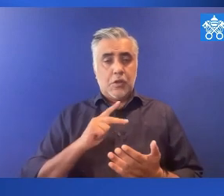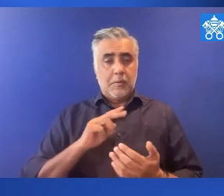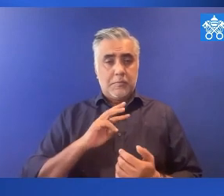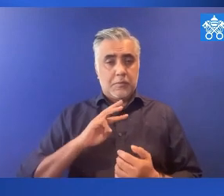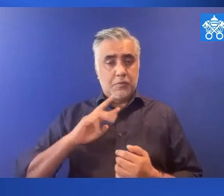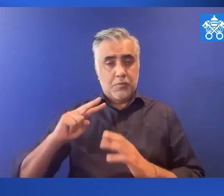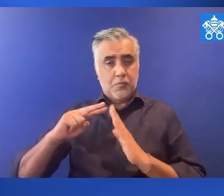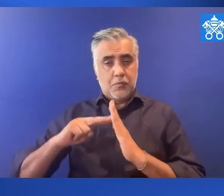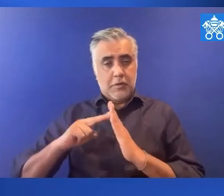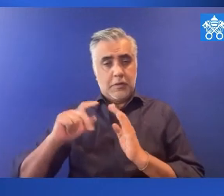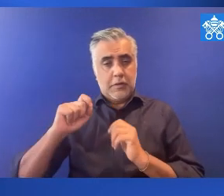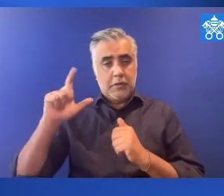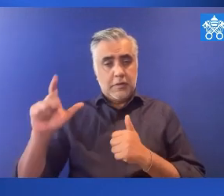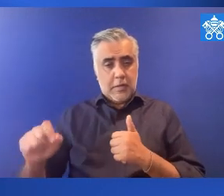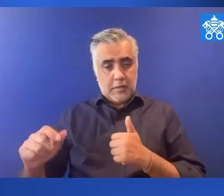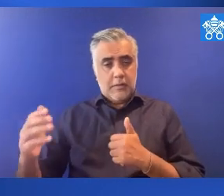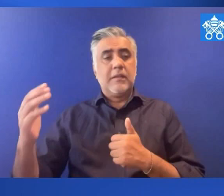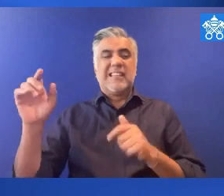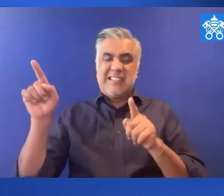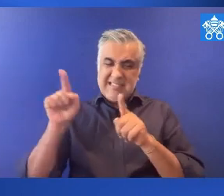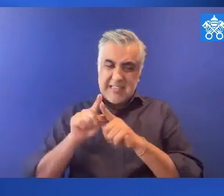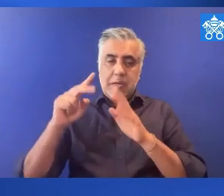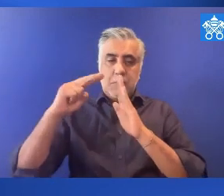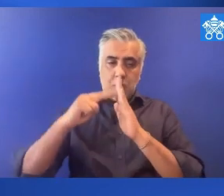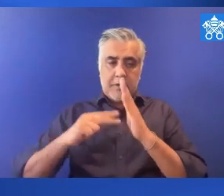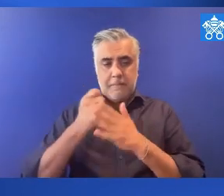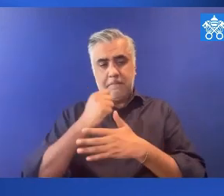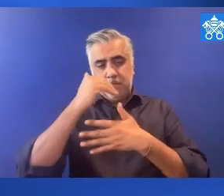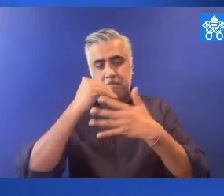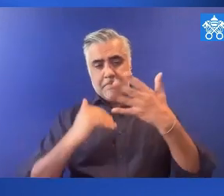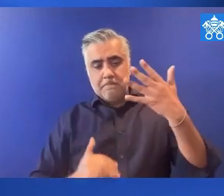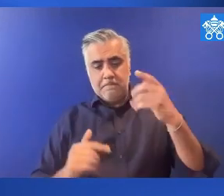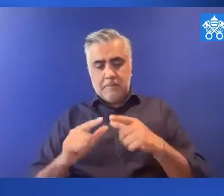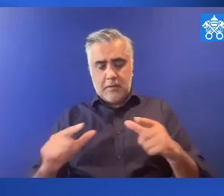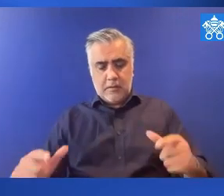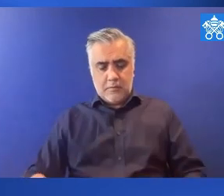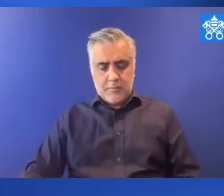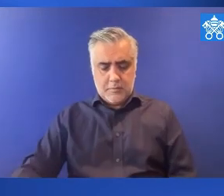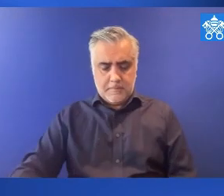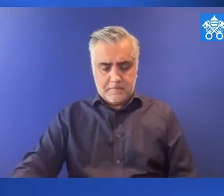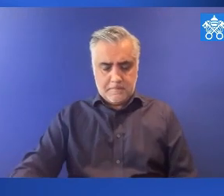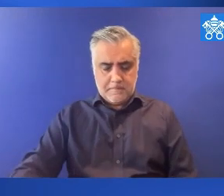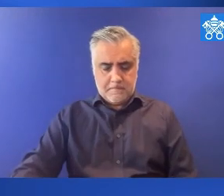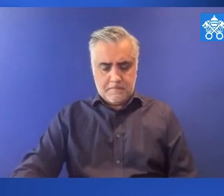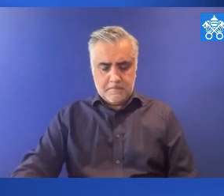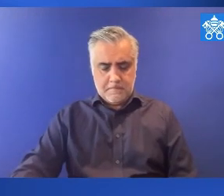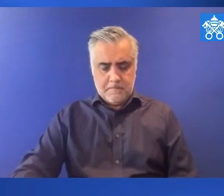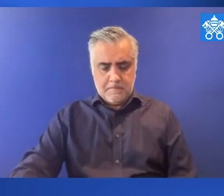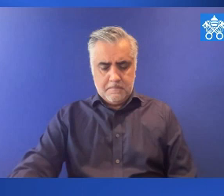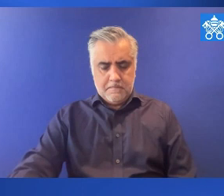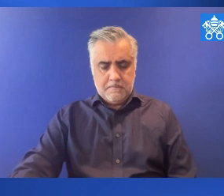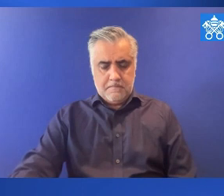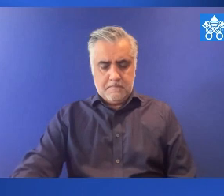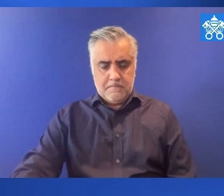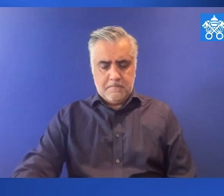Psalm 62, read in Italian. The psalm reading will now be read in the various languages.